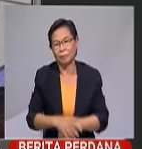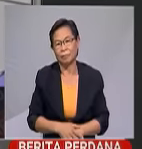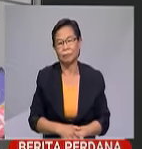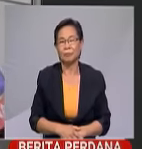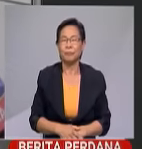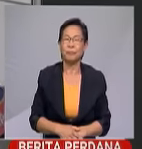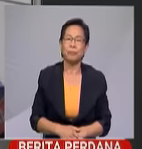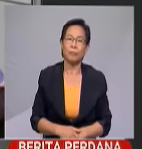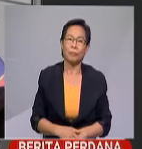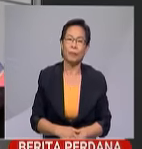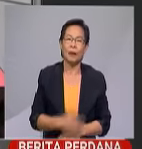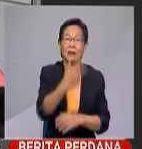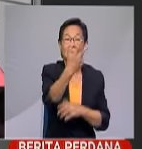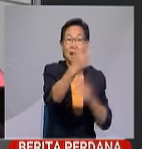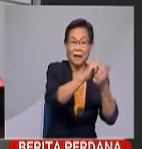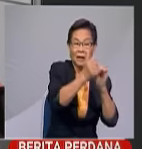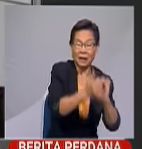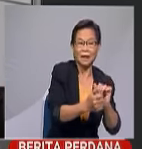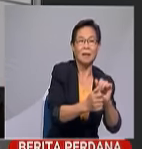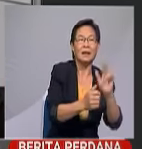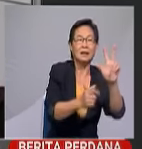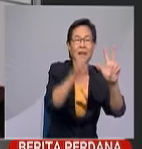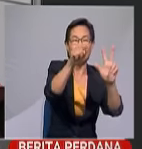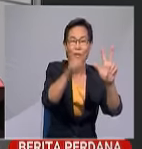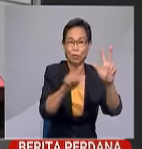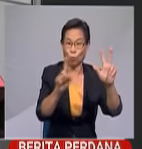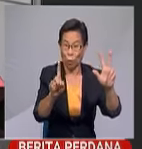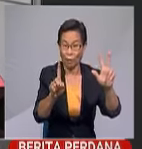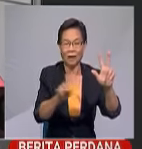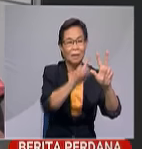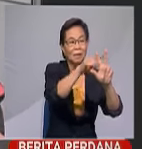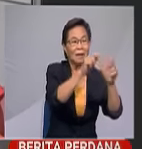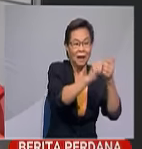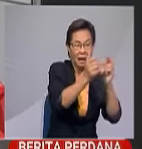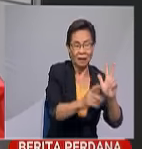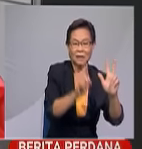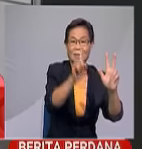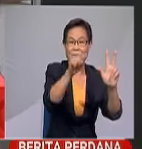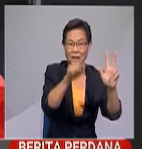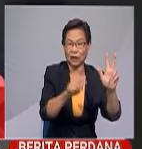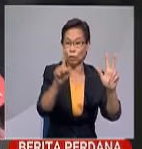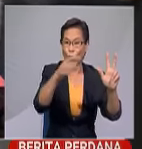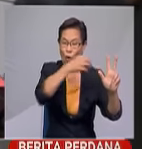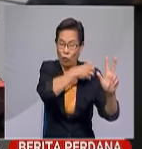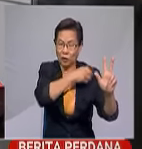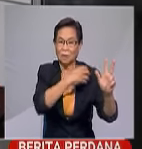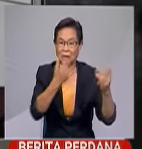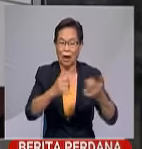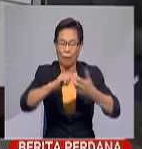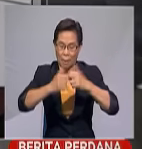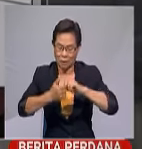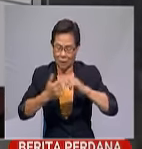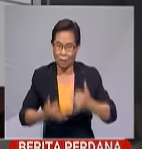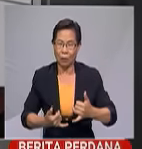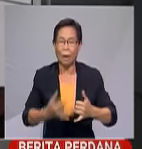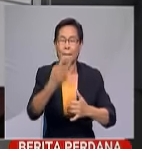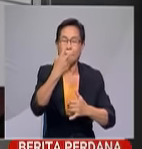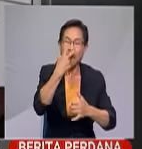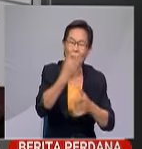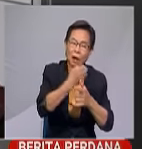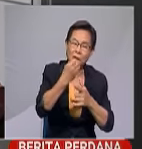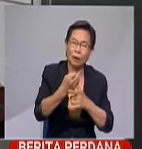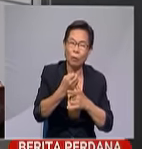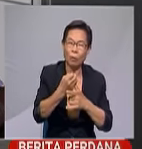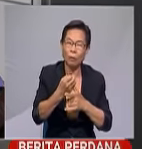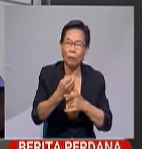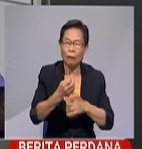team adalah tiga atlet kepada satu official. So sekarang ni mempunyai masalah jika kita ada especially blind atau ada